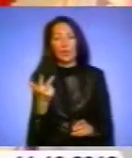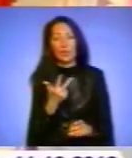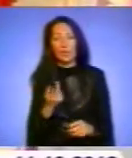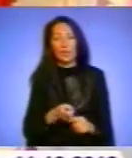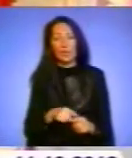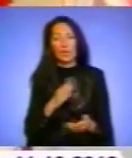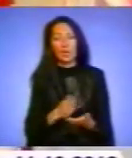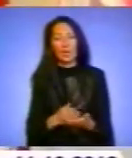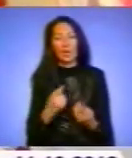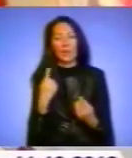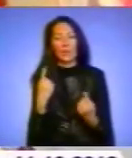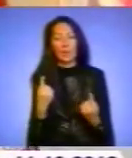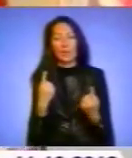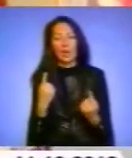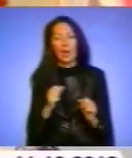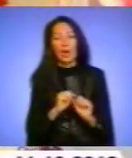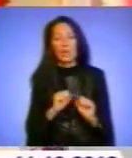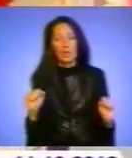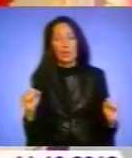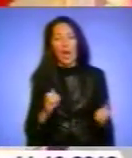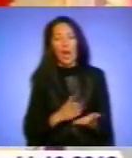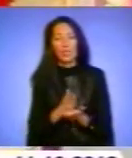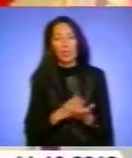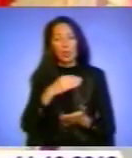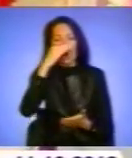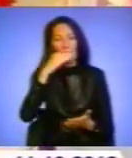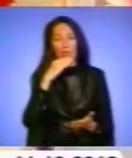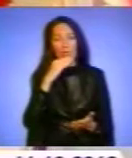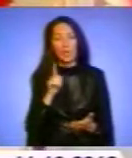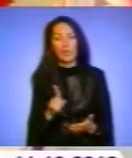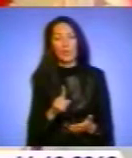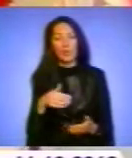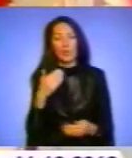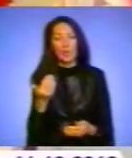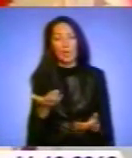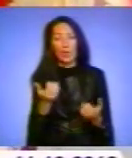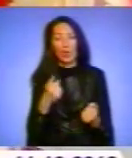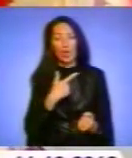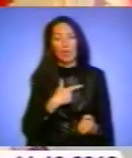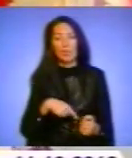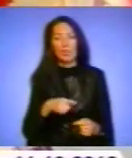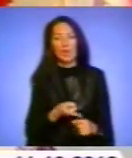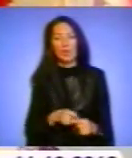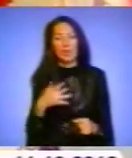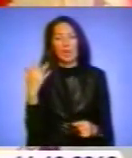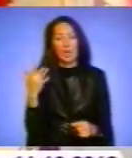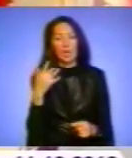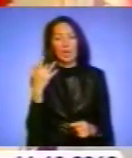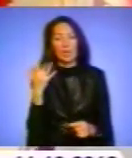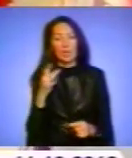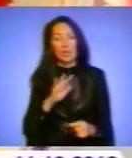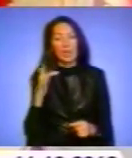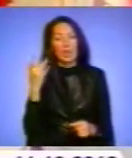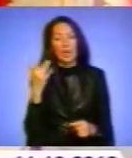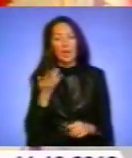велика відвага і заслуга батьків про те, що вони беруть на себе цей нелегкий тягар. Ми